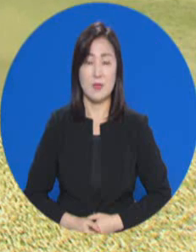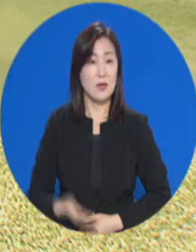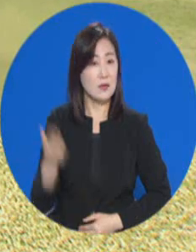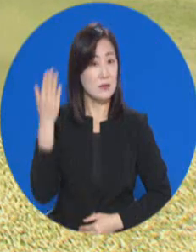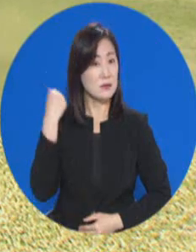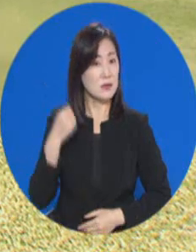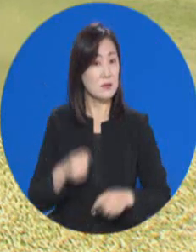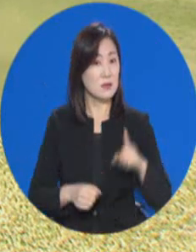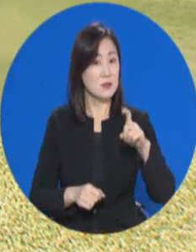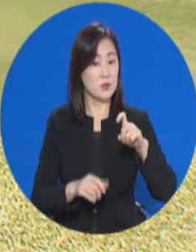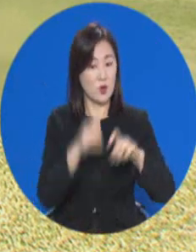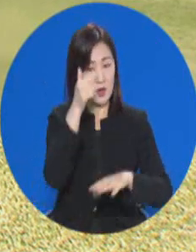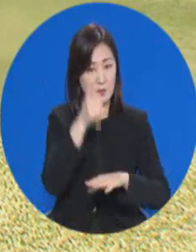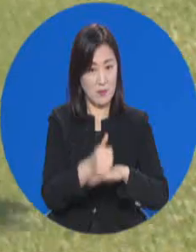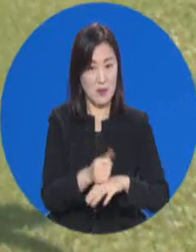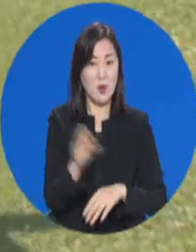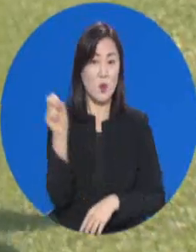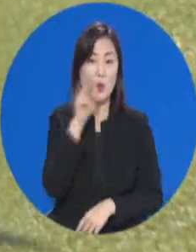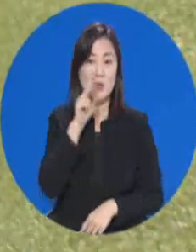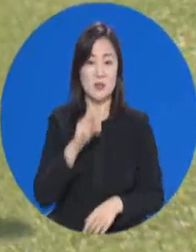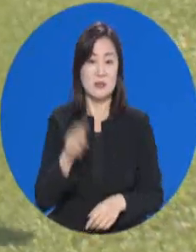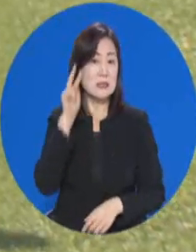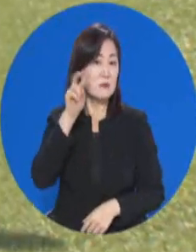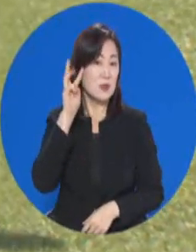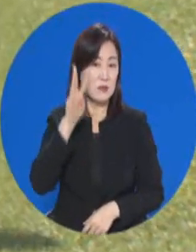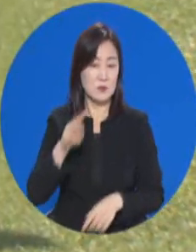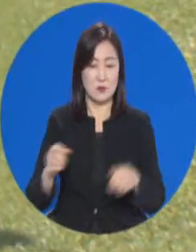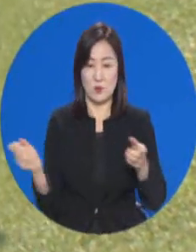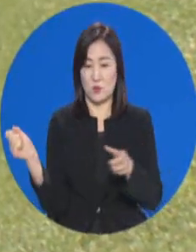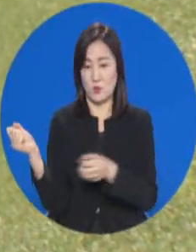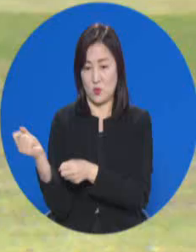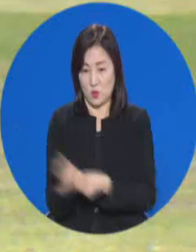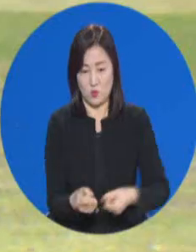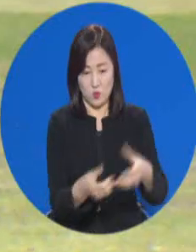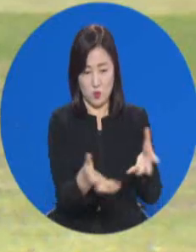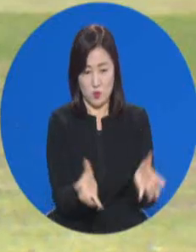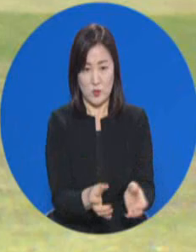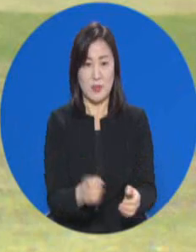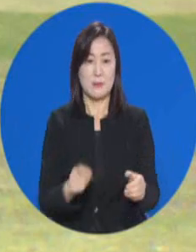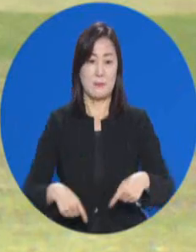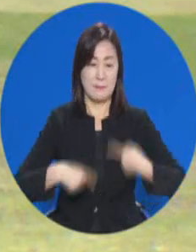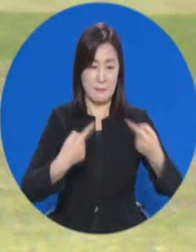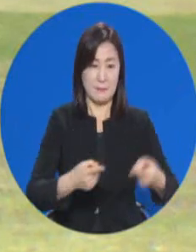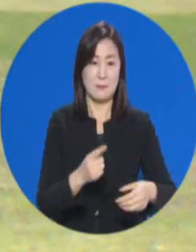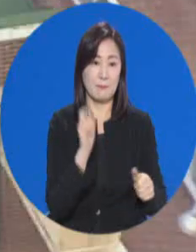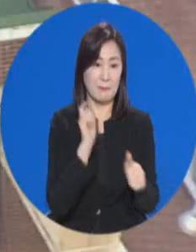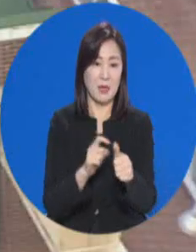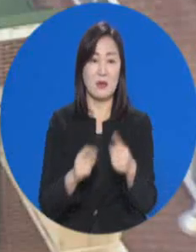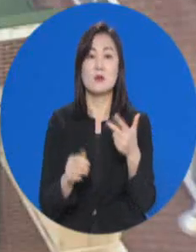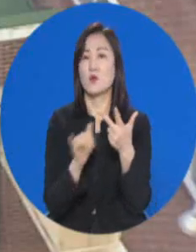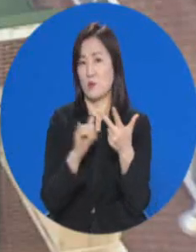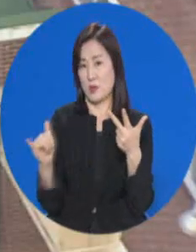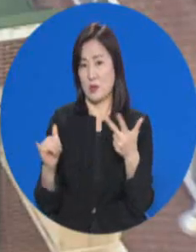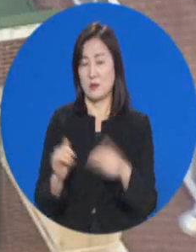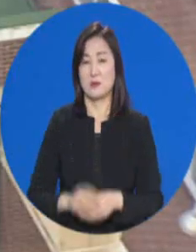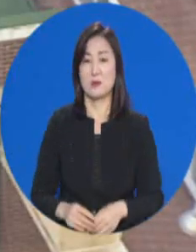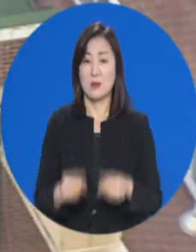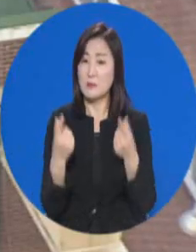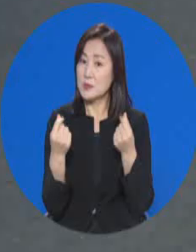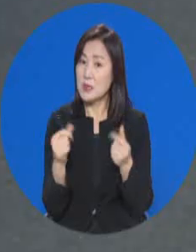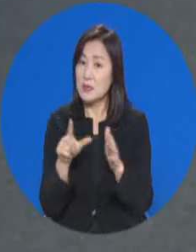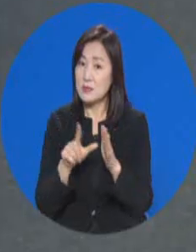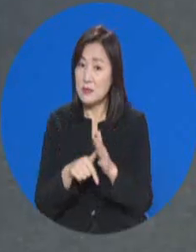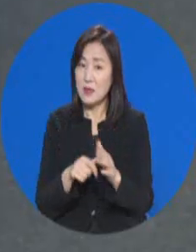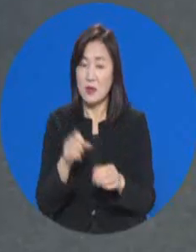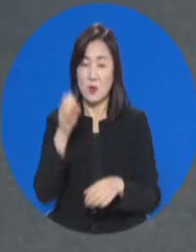지난달 말 경기도 용인에서 2박 3일 동안 골프 모임을 가졌다 확진된 시민은 모두 7명. 비슷한 시기 광주